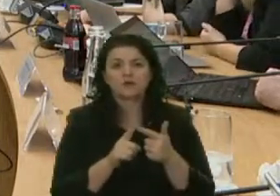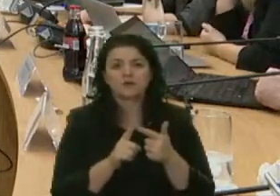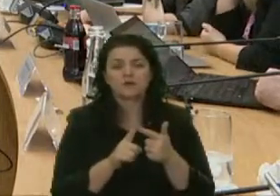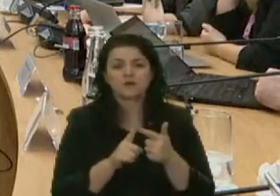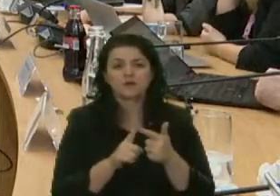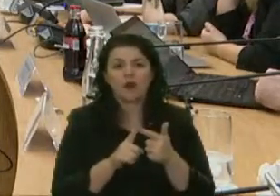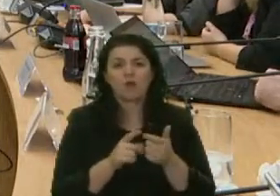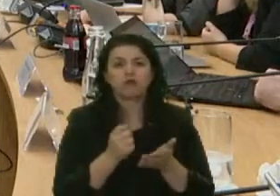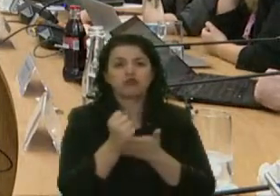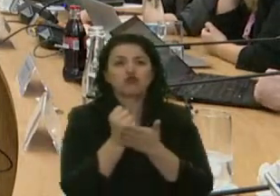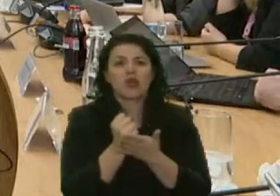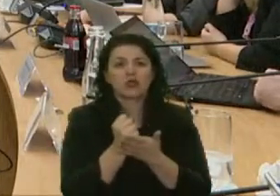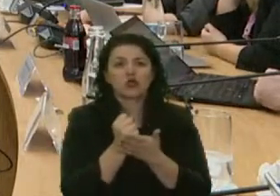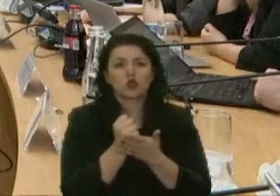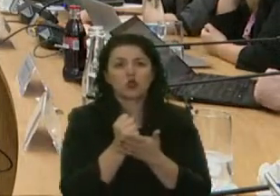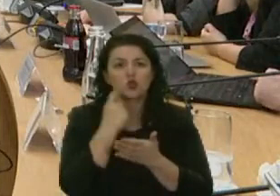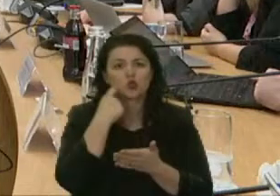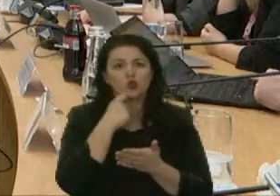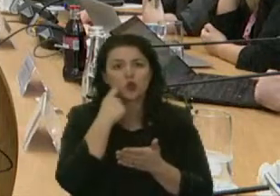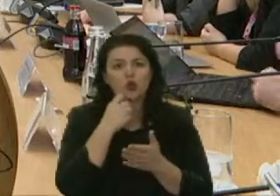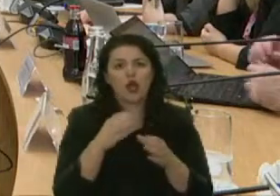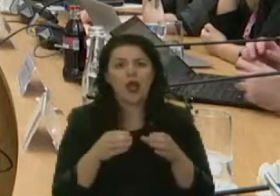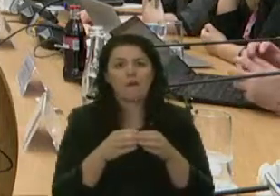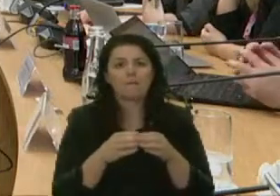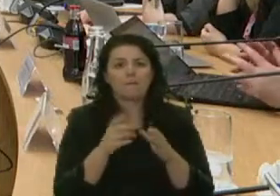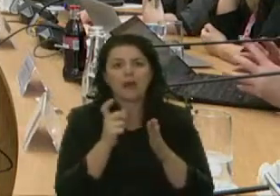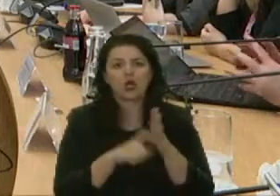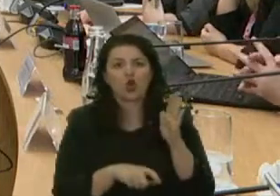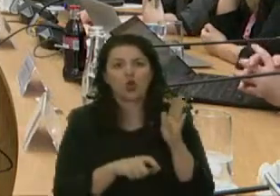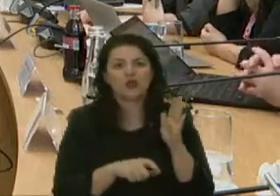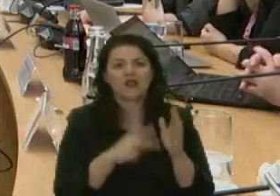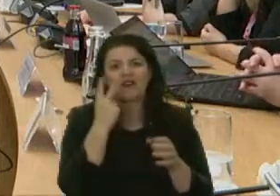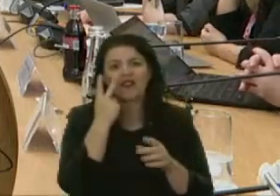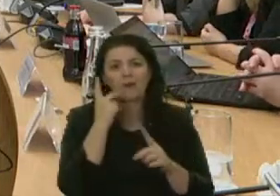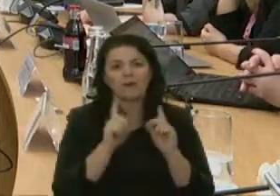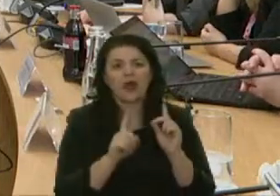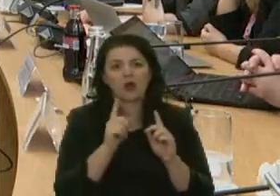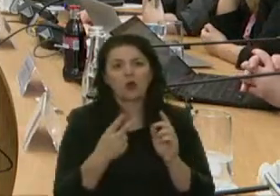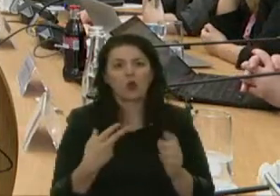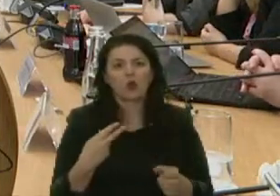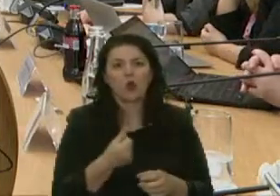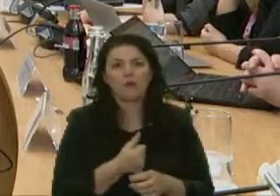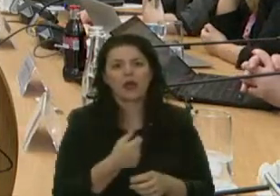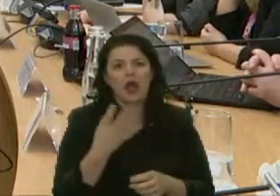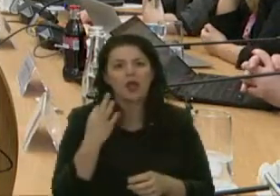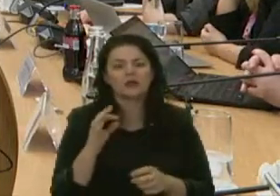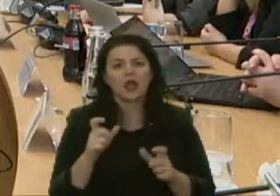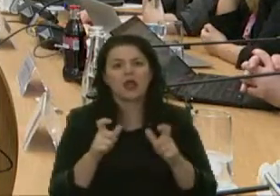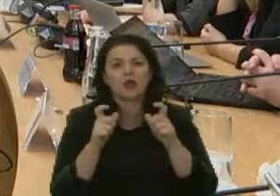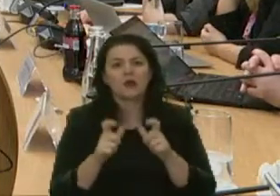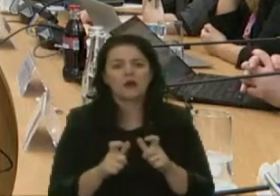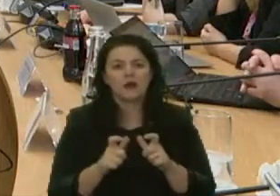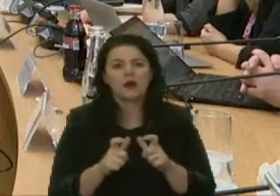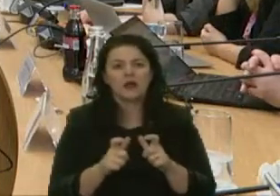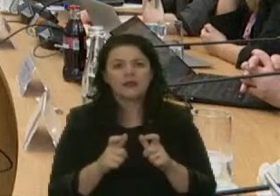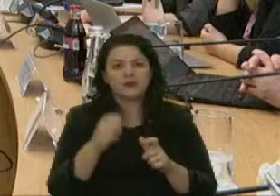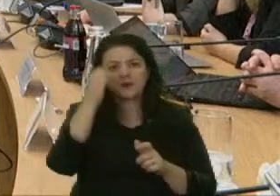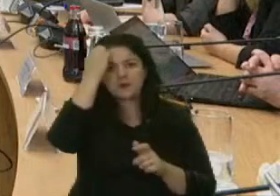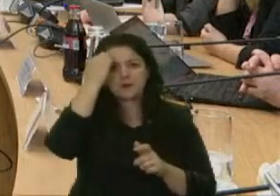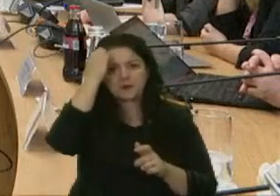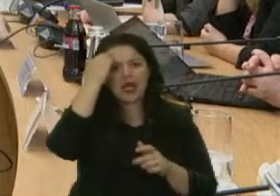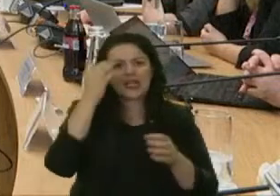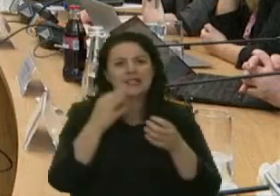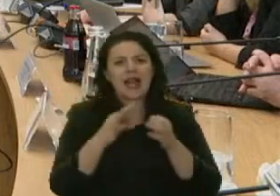în bugetul municipiului un capitol de unde să vedem dacă putem să cumpărăm și alte imobile de pe Piața